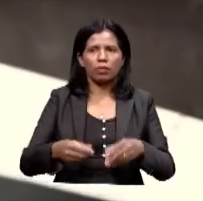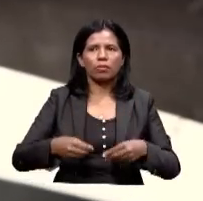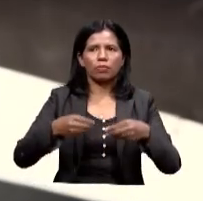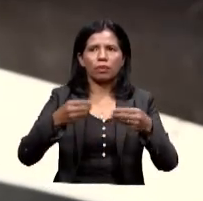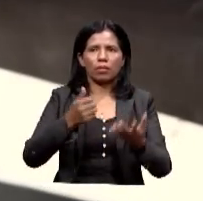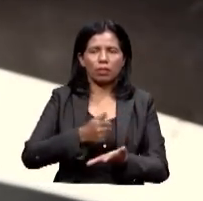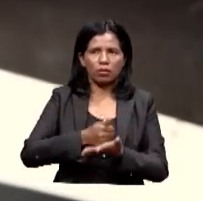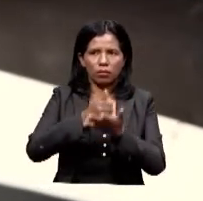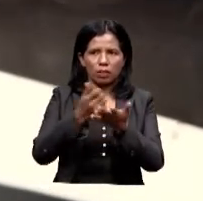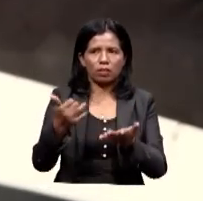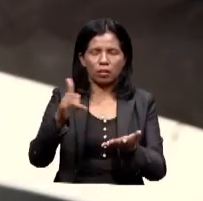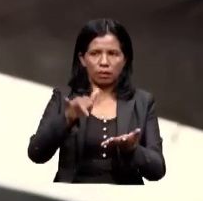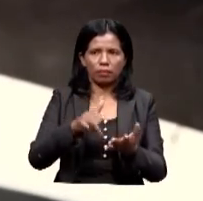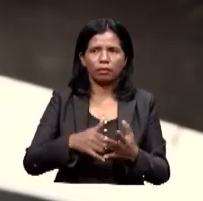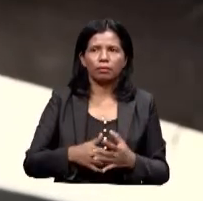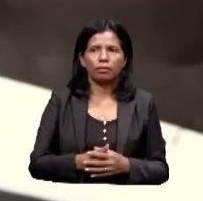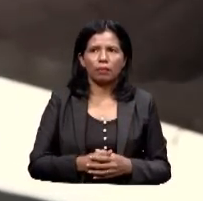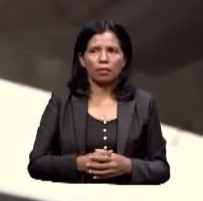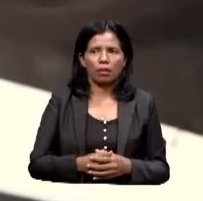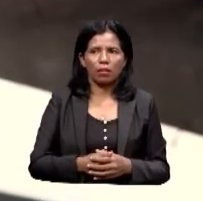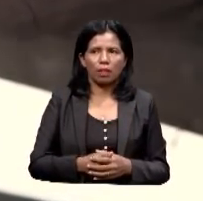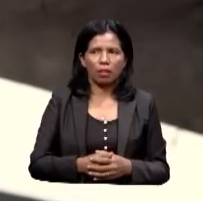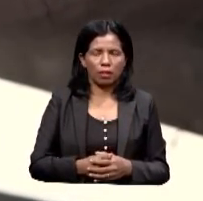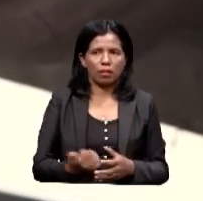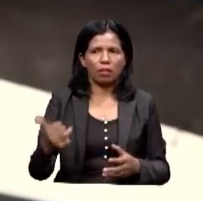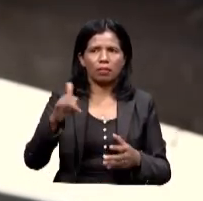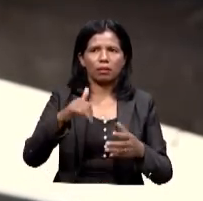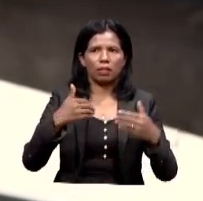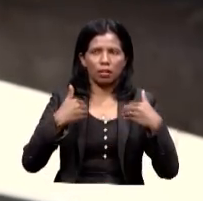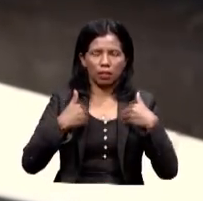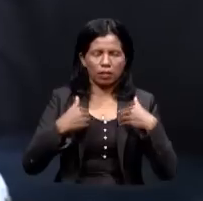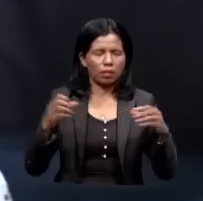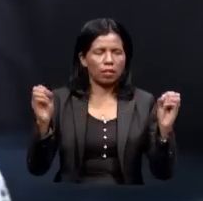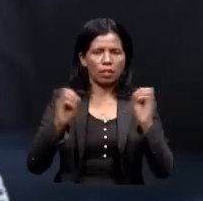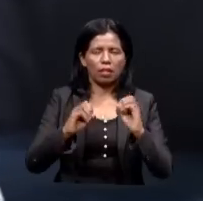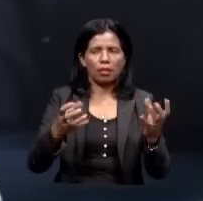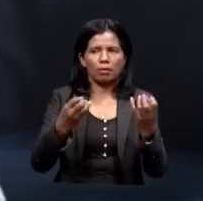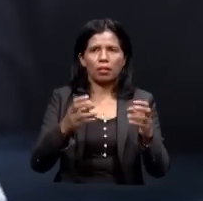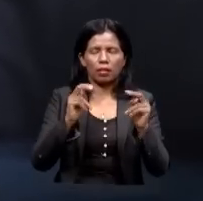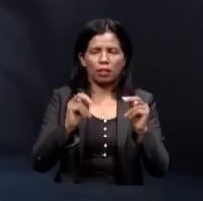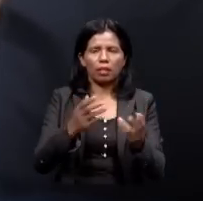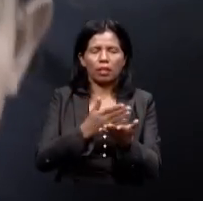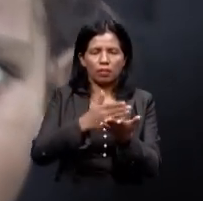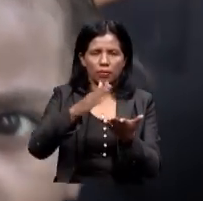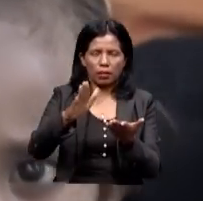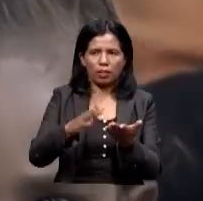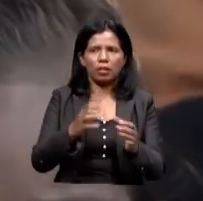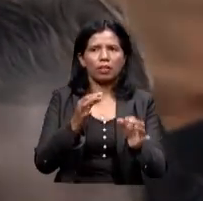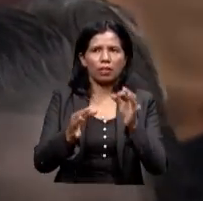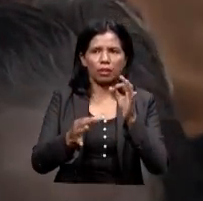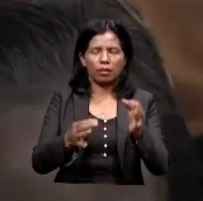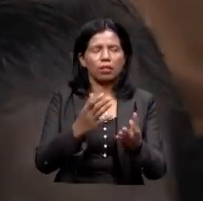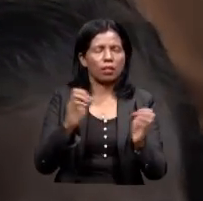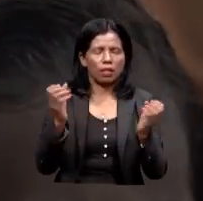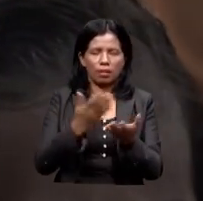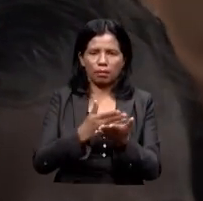Sira. Nia afirma, buat nebe iha maski labarak, tenki fahe ba malu, maski labarak ba